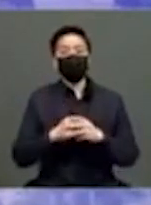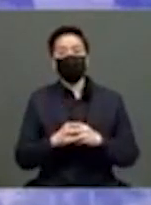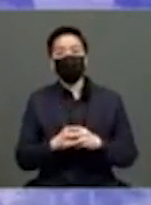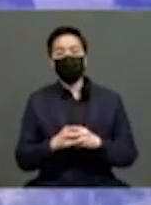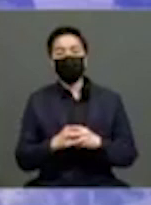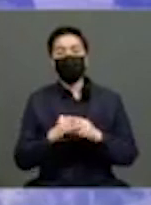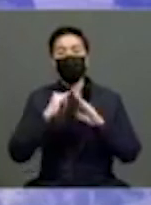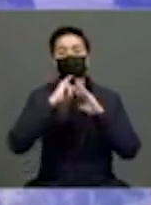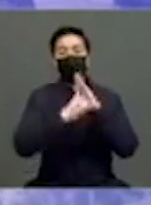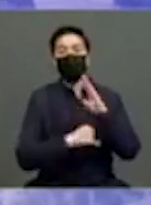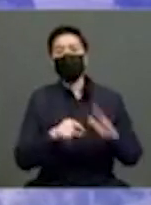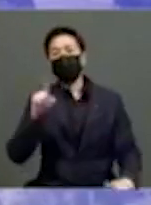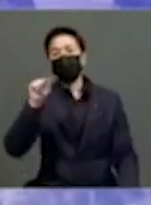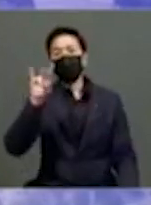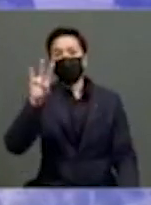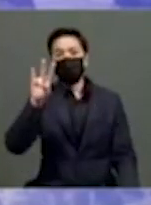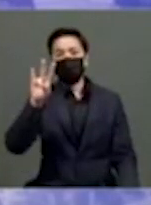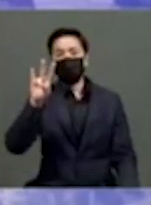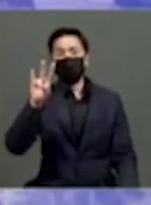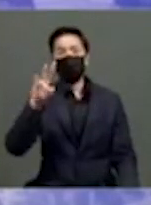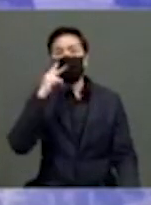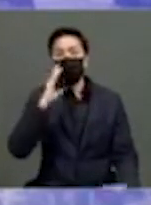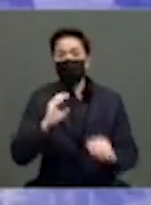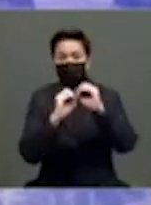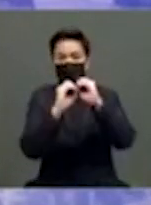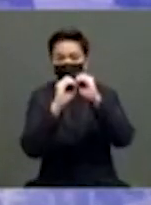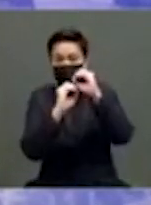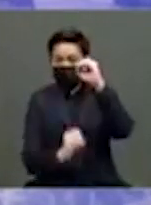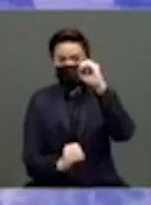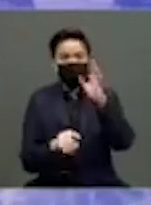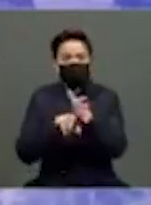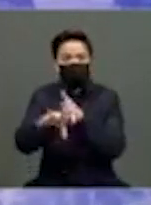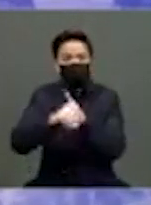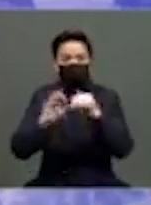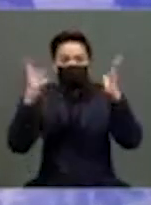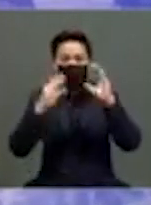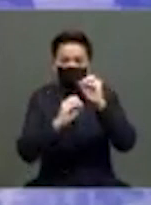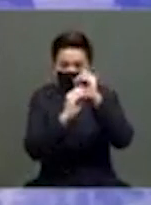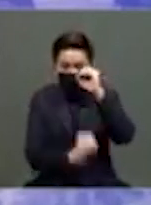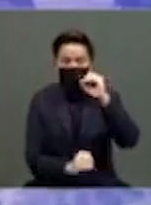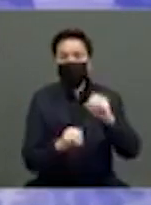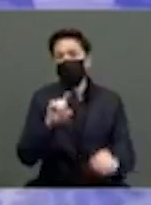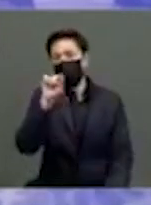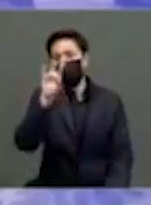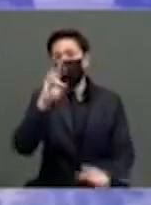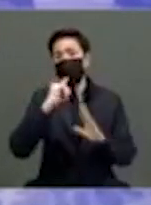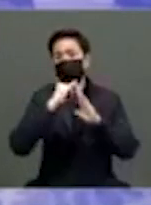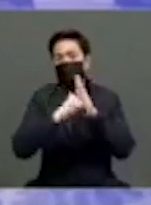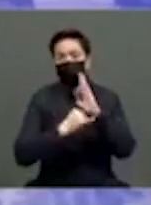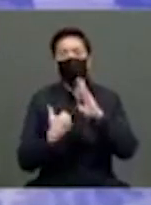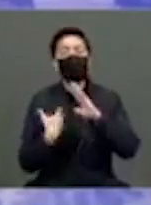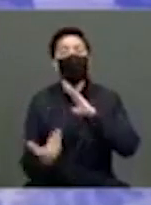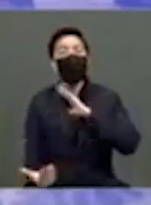จังหวัดนะครับที่เป็นศูนย์รายนะครับก็เนี่ยอัพโหลดขึ้นไปไว้ในที่ประชุมชานี้ของต่างการประชุม